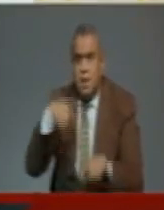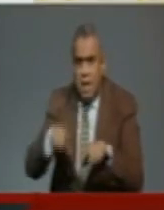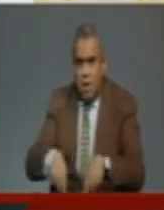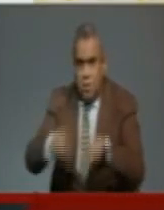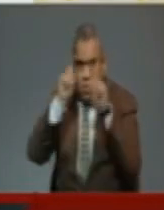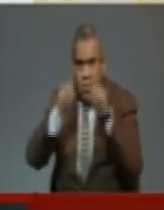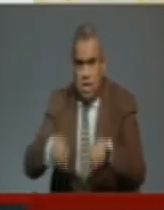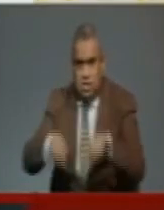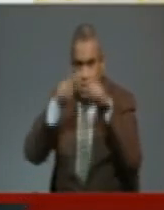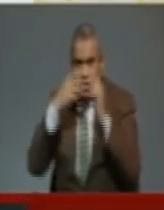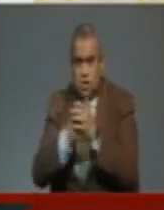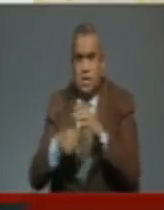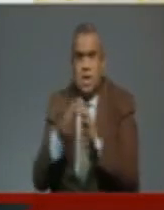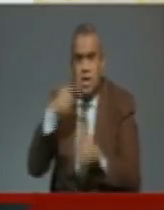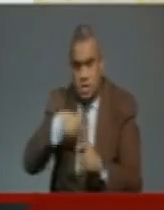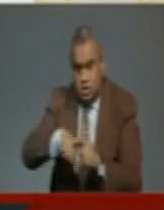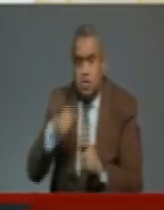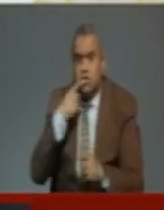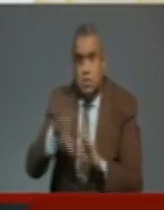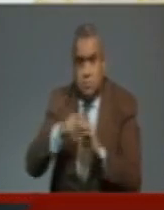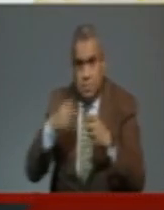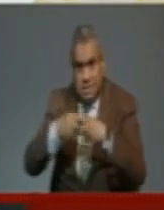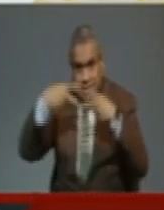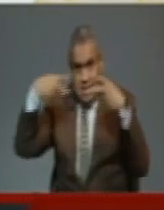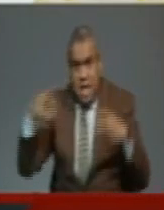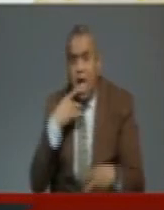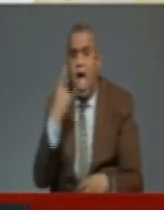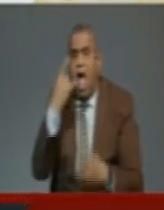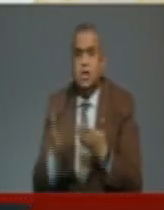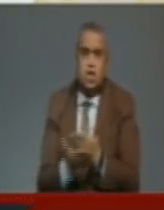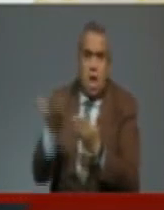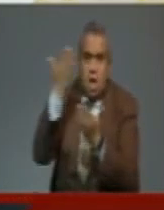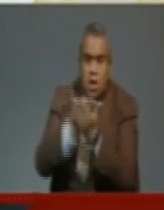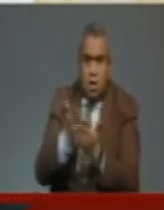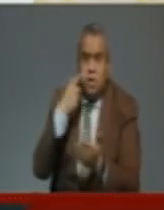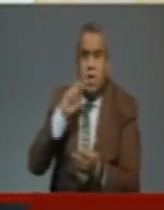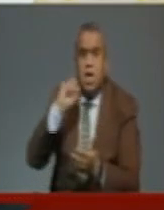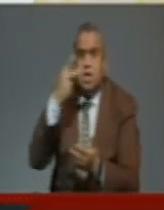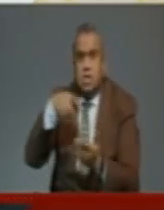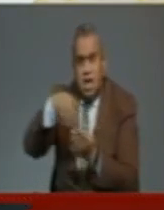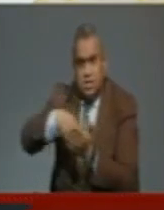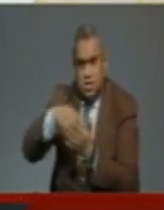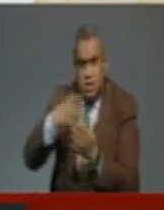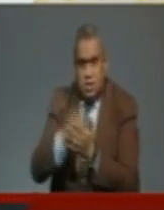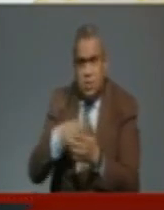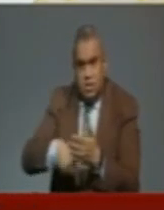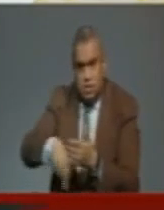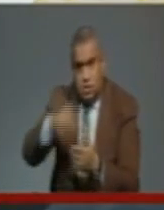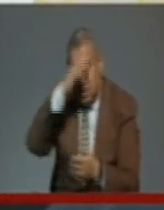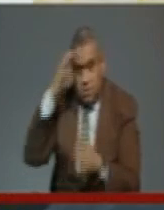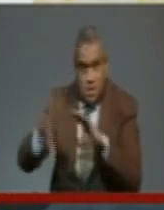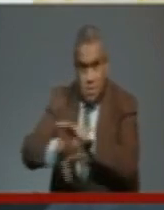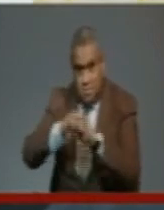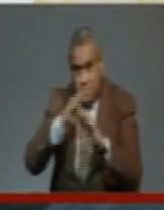الى 10 توناش لما المحطه توصل الى الطاقه القصوى بتاعتها. جبنا 12 ونش ساحه هتصل الى 30 ونش لما المحطه تصل